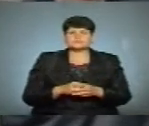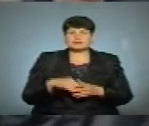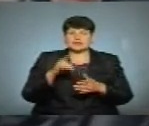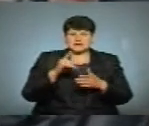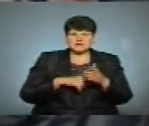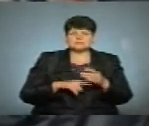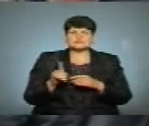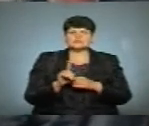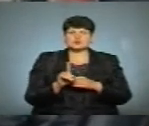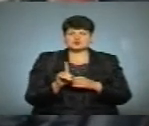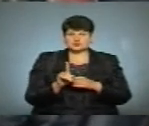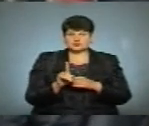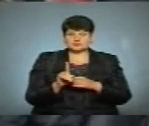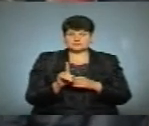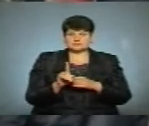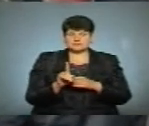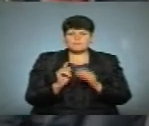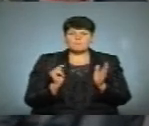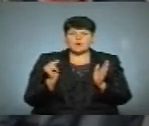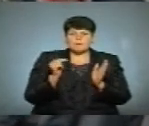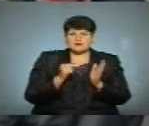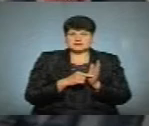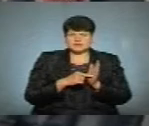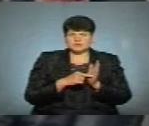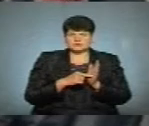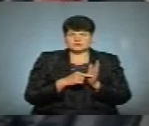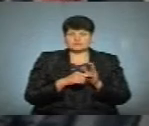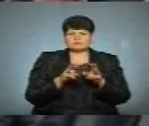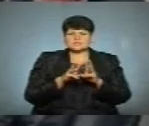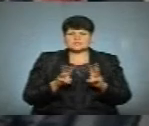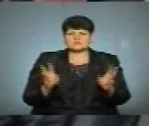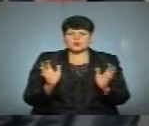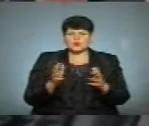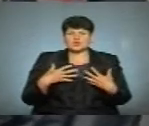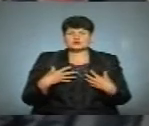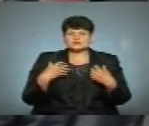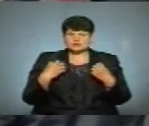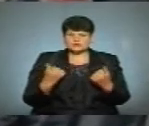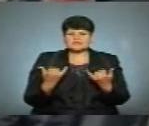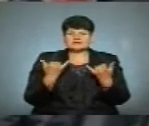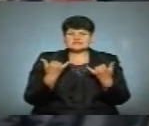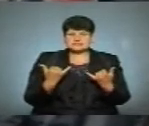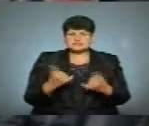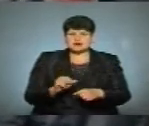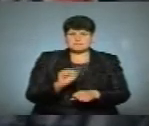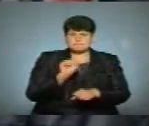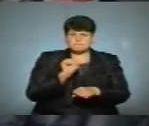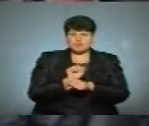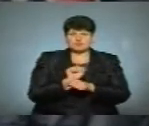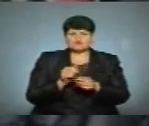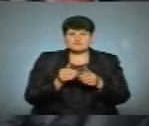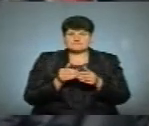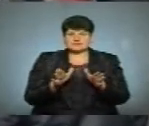Надіємося, що попадемо до міністра охорони здоров'я, який наразі блокує